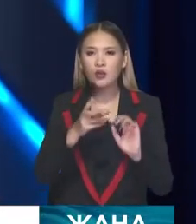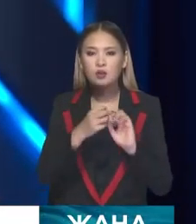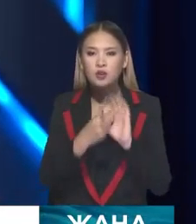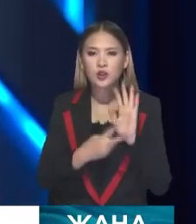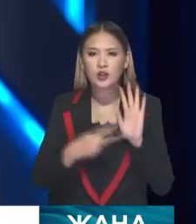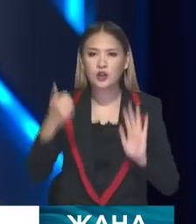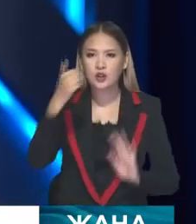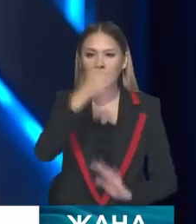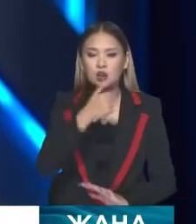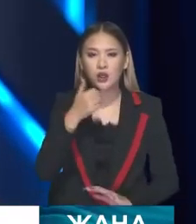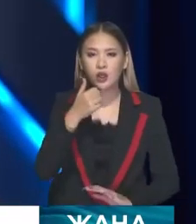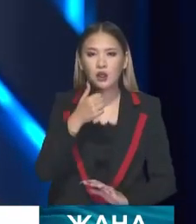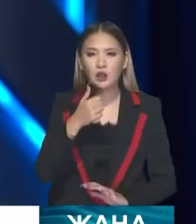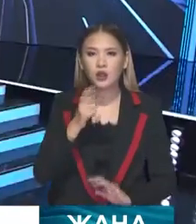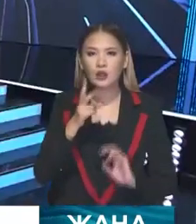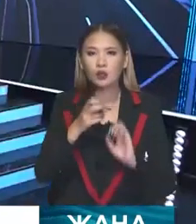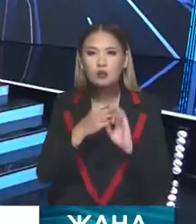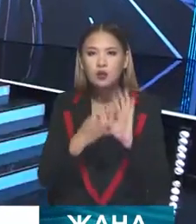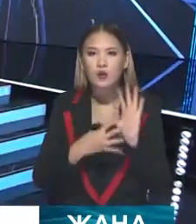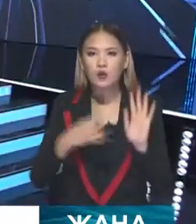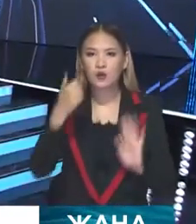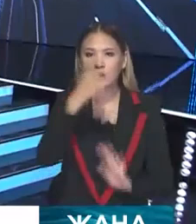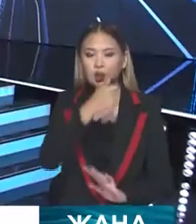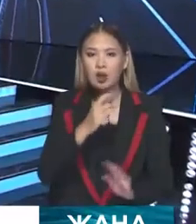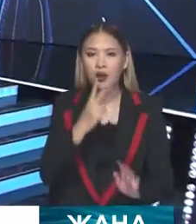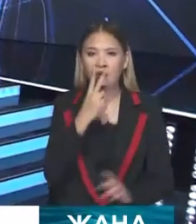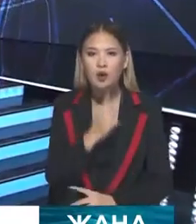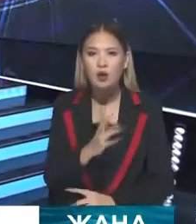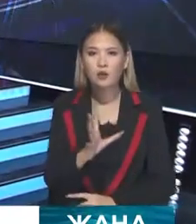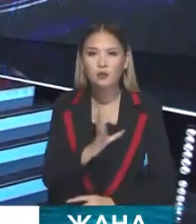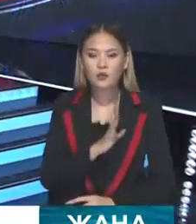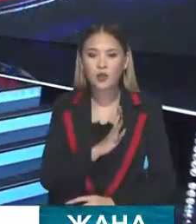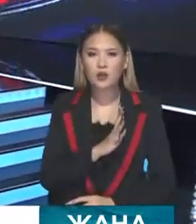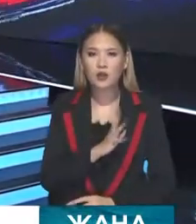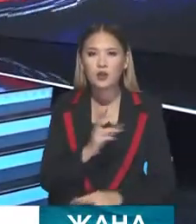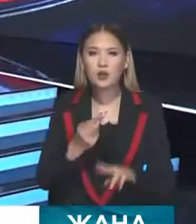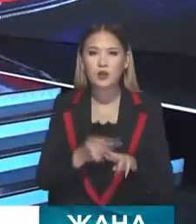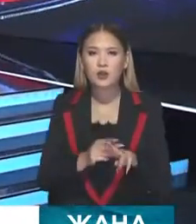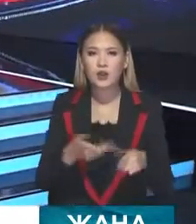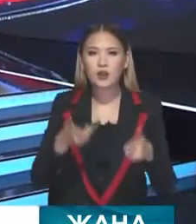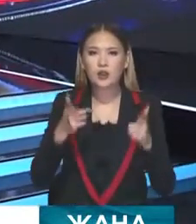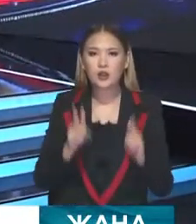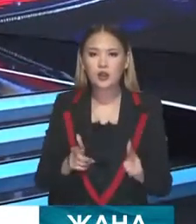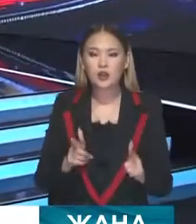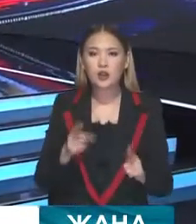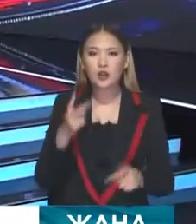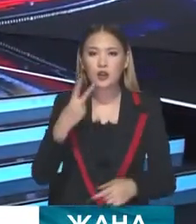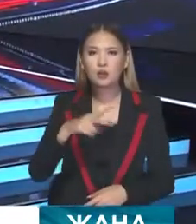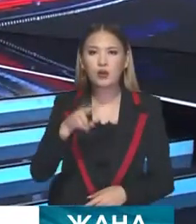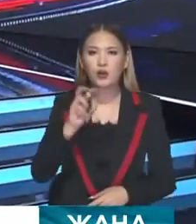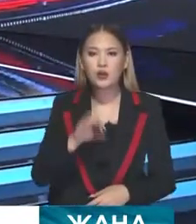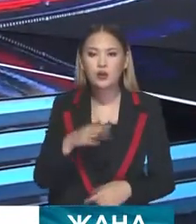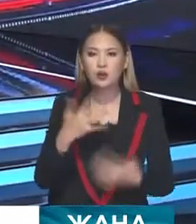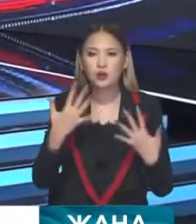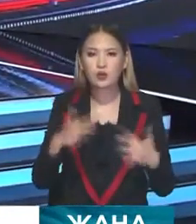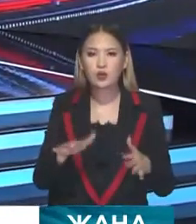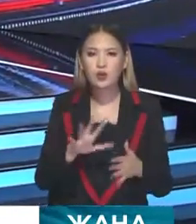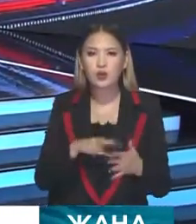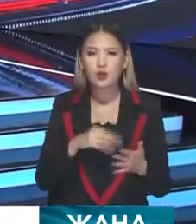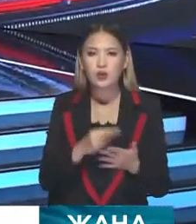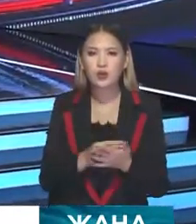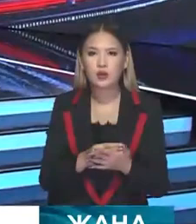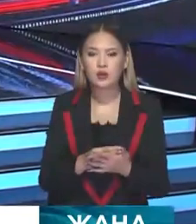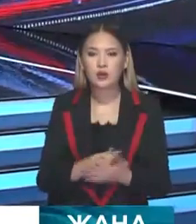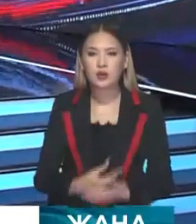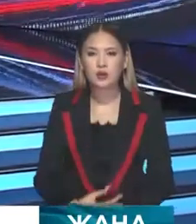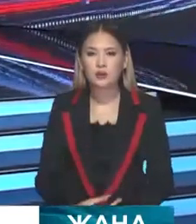біз 2019 жылы договор отырған болатынбыз мердігерлермен. Біздің келісім шартқа сәйкес 23 жылы аяқтау керекпіз. Енді әрине Ермек